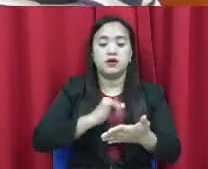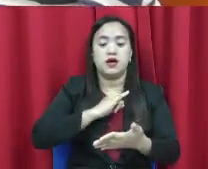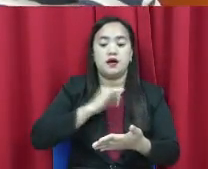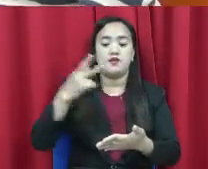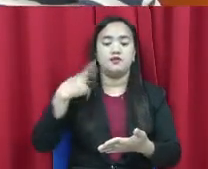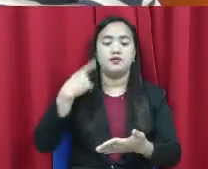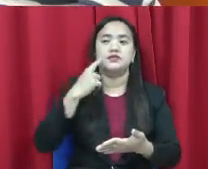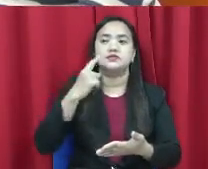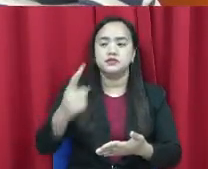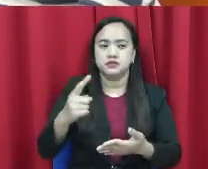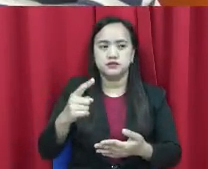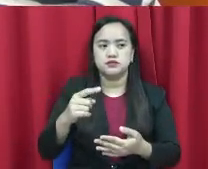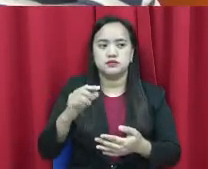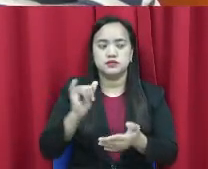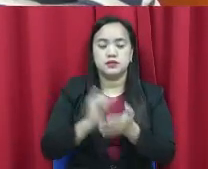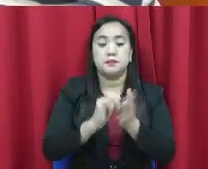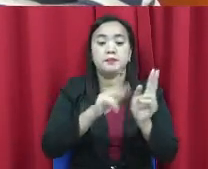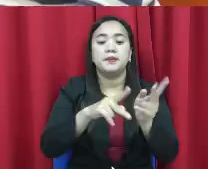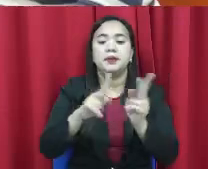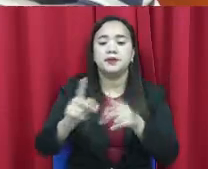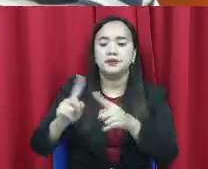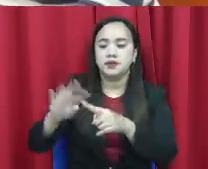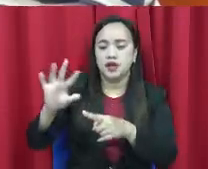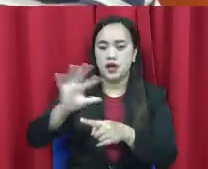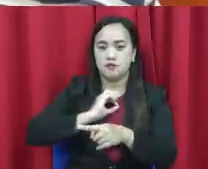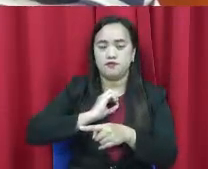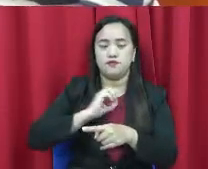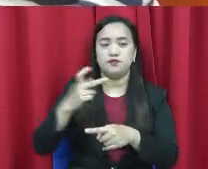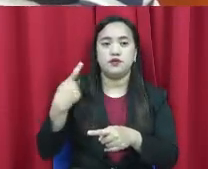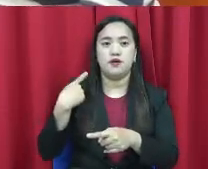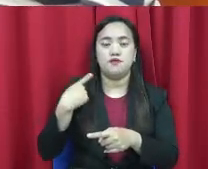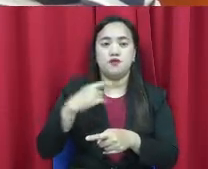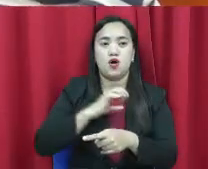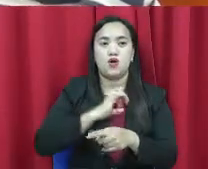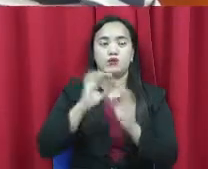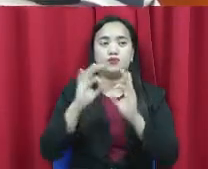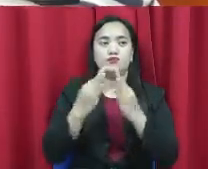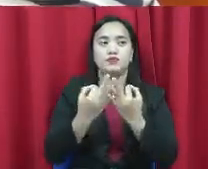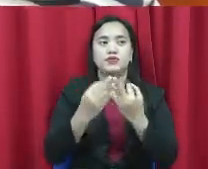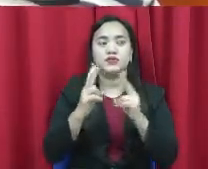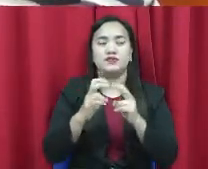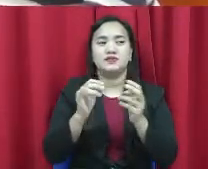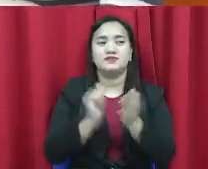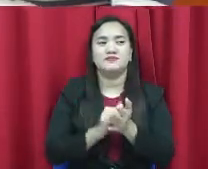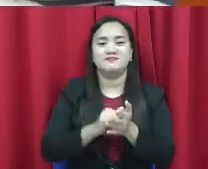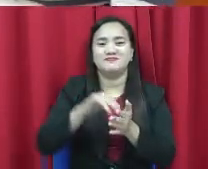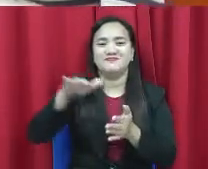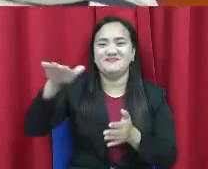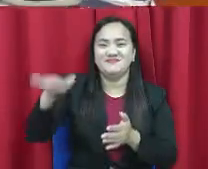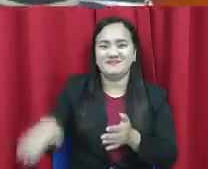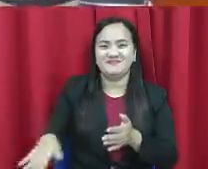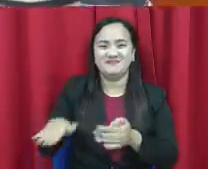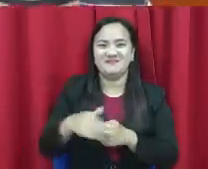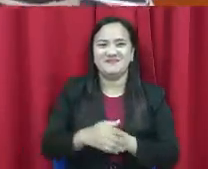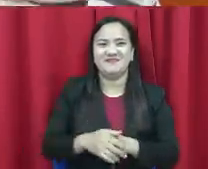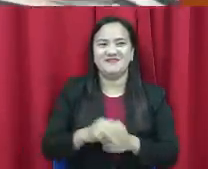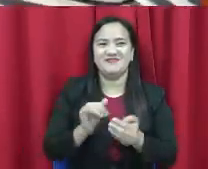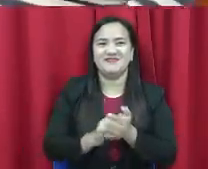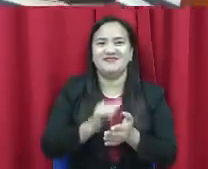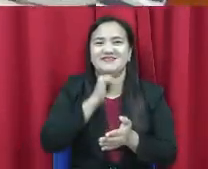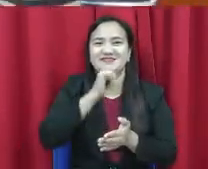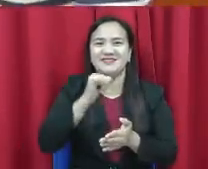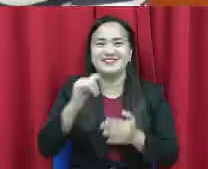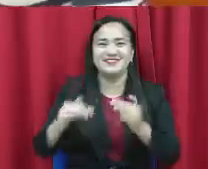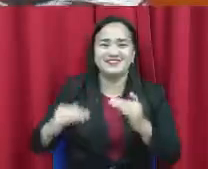nagsabi kay pastor na handa na akong mag-aasawa kahit maliit pa kahit maliit pa kahit hindi hindi pa ako